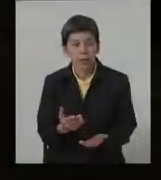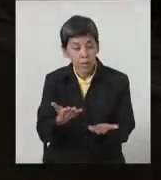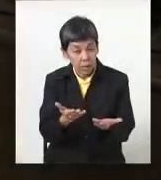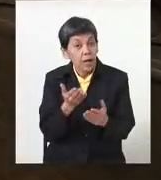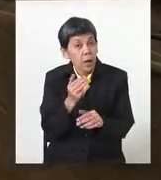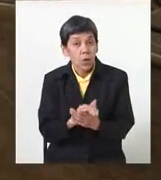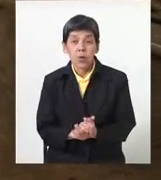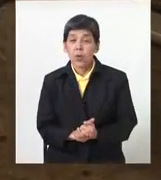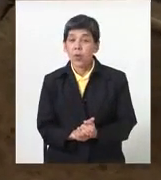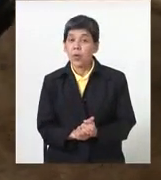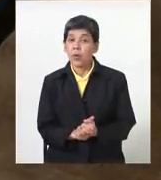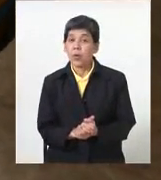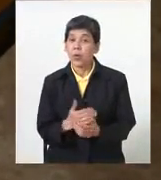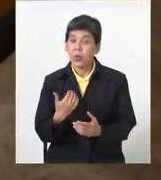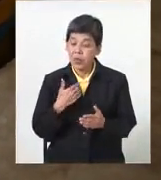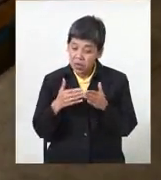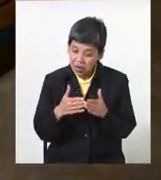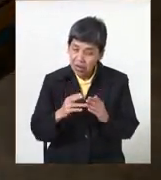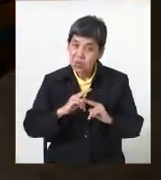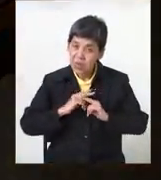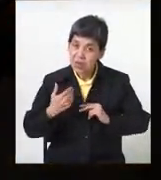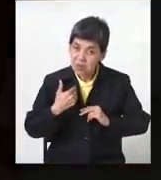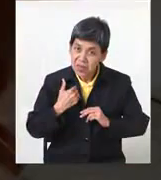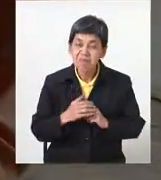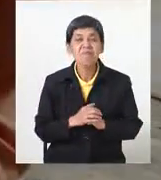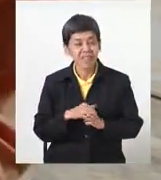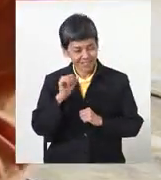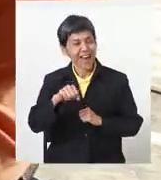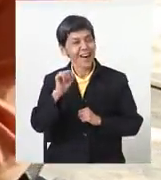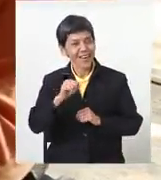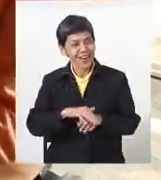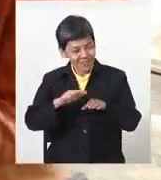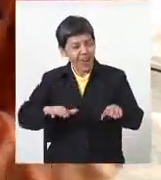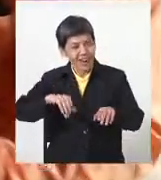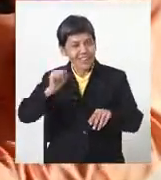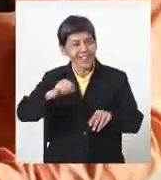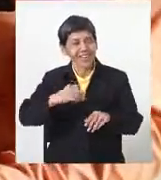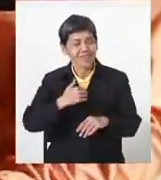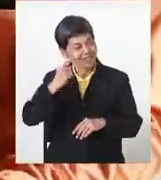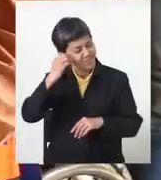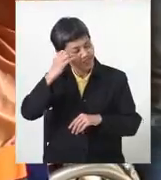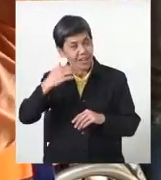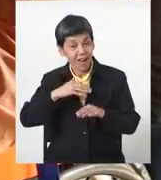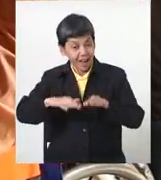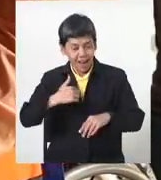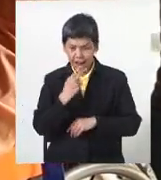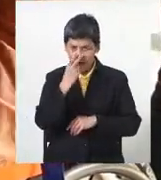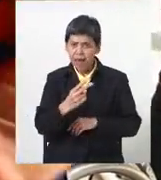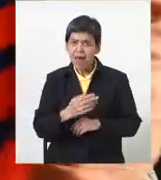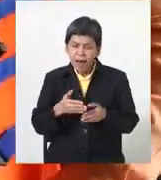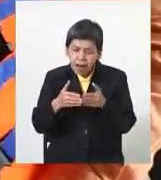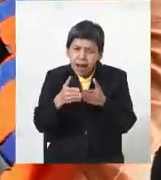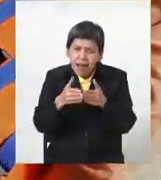ทราบว่าพี่ยุทธนี่โอหมีเรือส่วนตัวด้วยครับก็ความฝันจะวัยเด็กอาจารย์ความฝันวัยเด็กเมื่อ